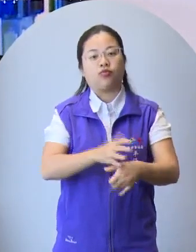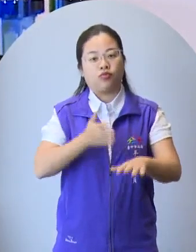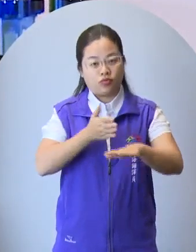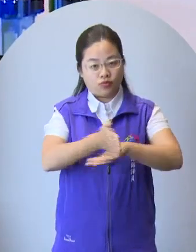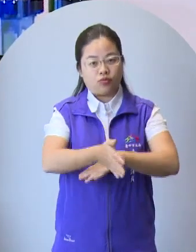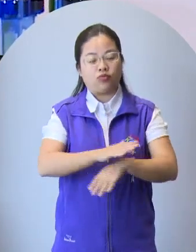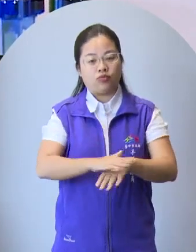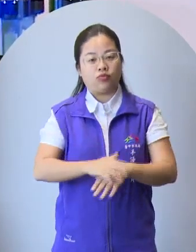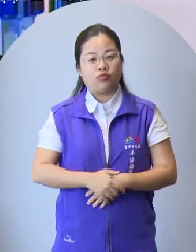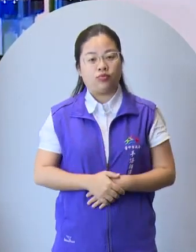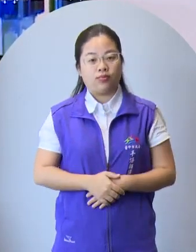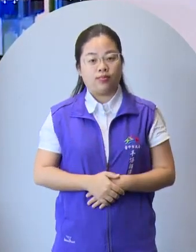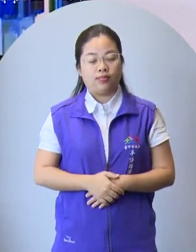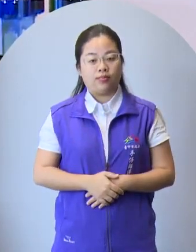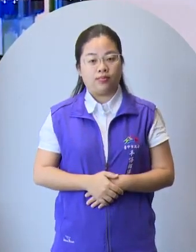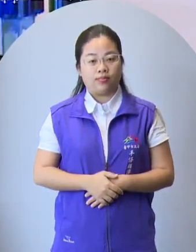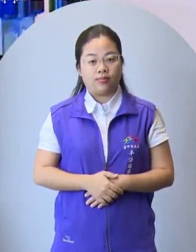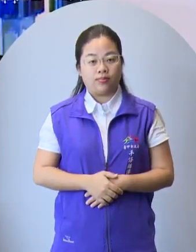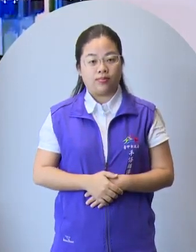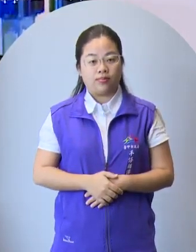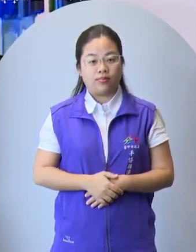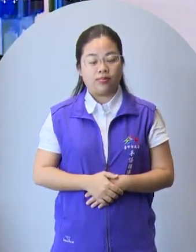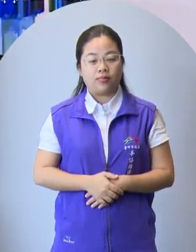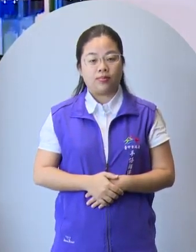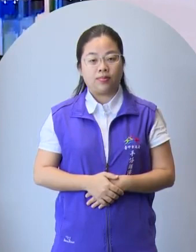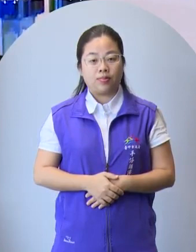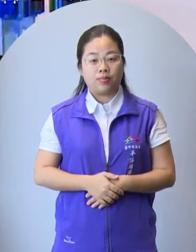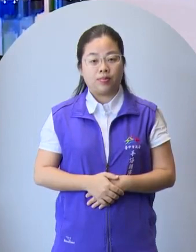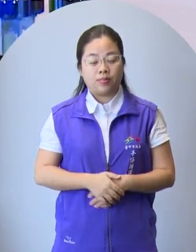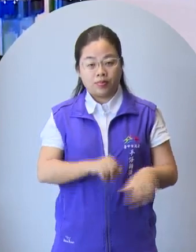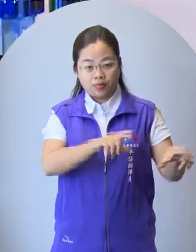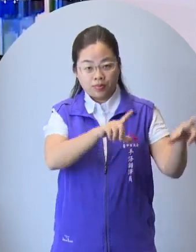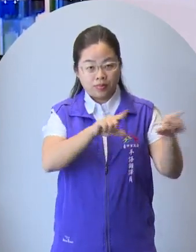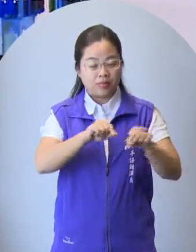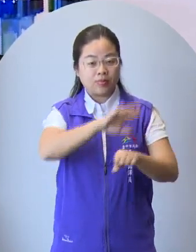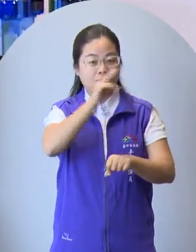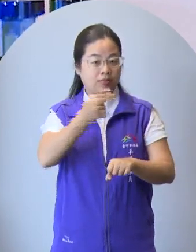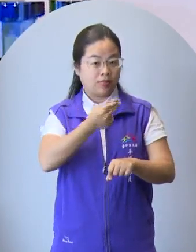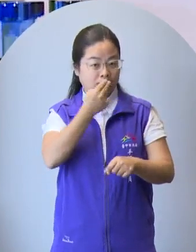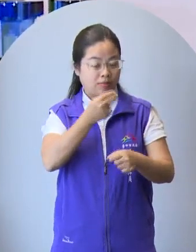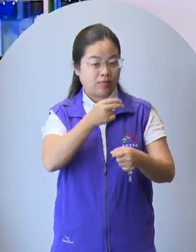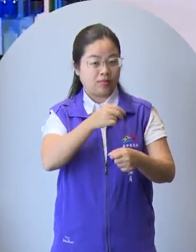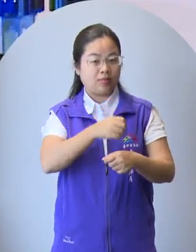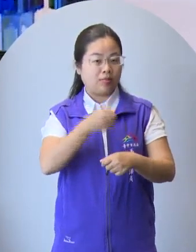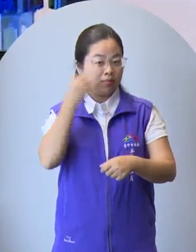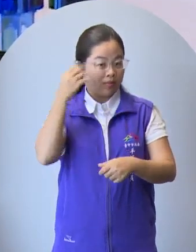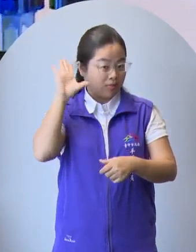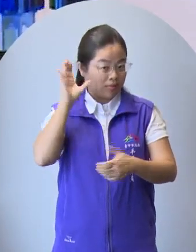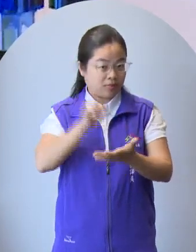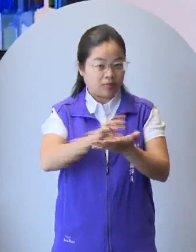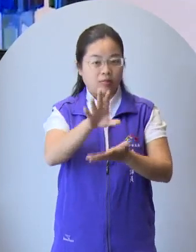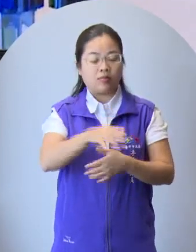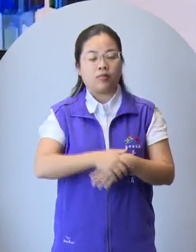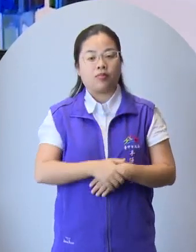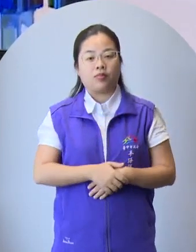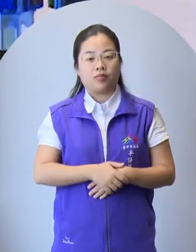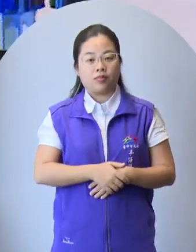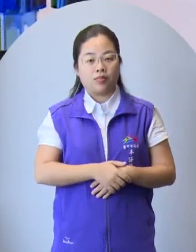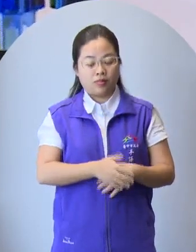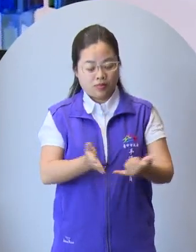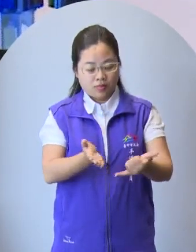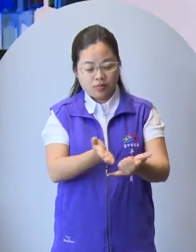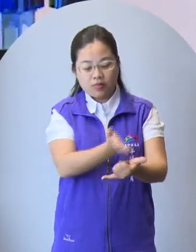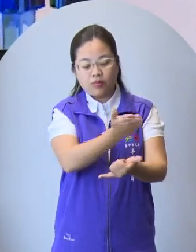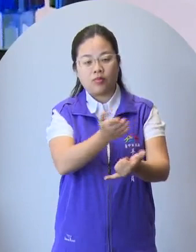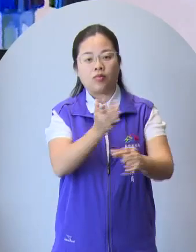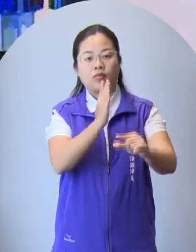过那所以对于根据气象专家气象局的预报，对于中北部的